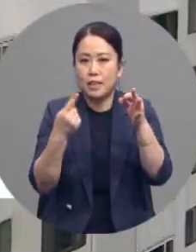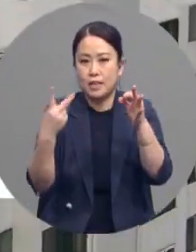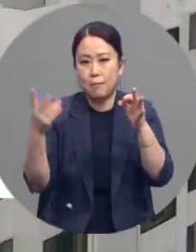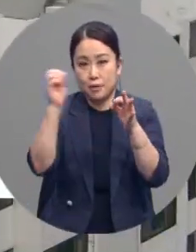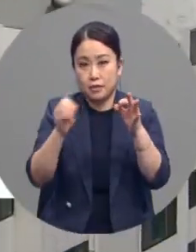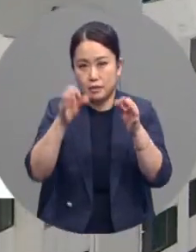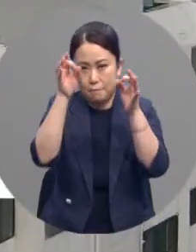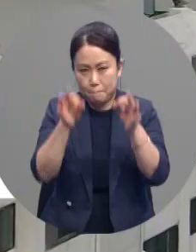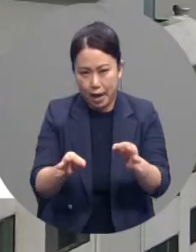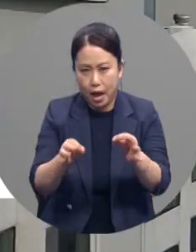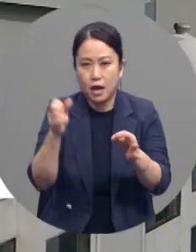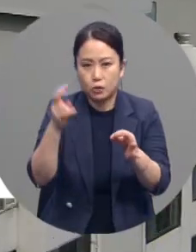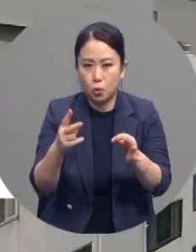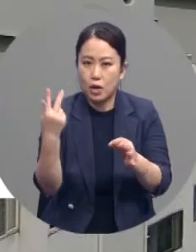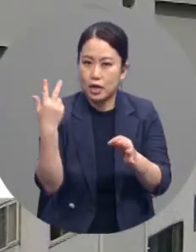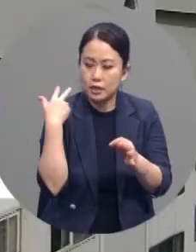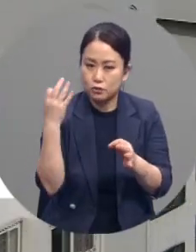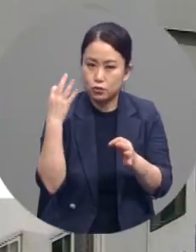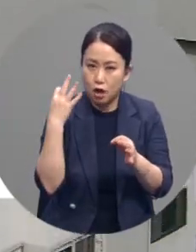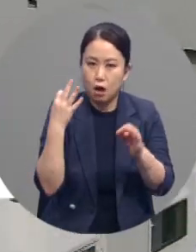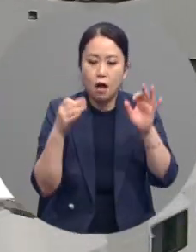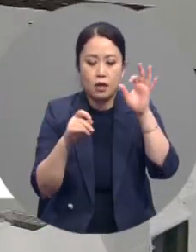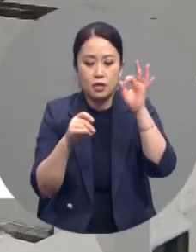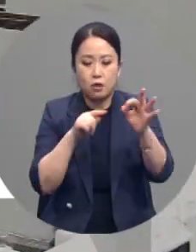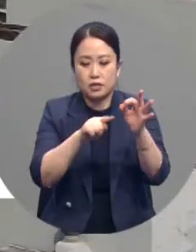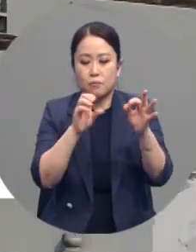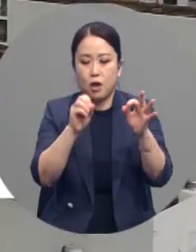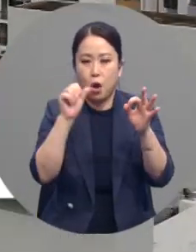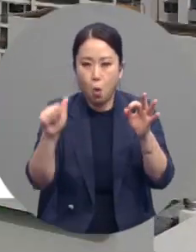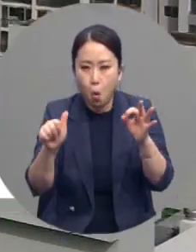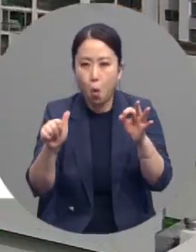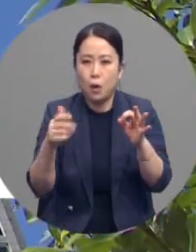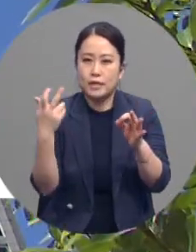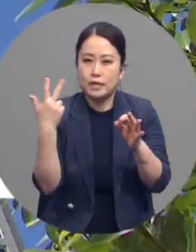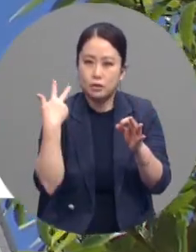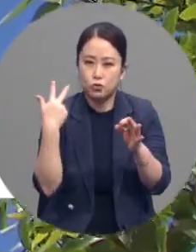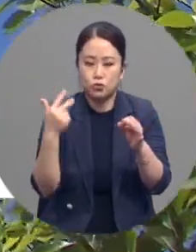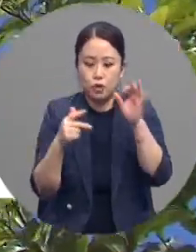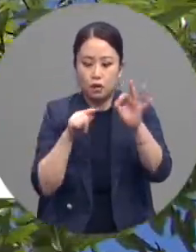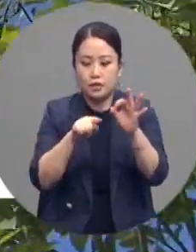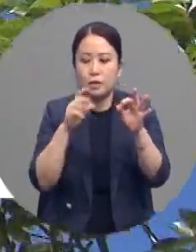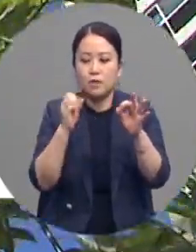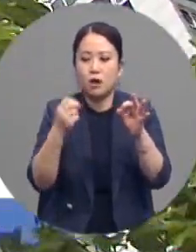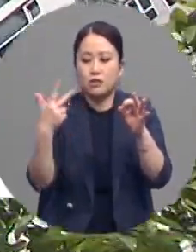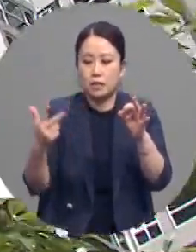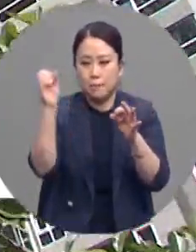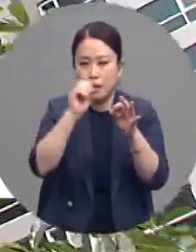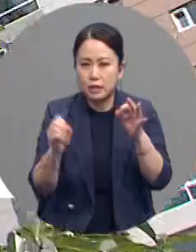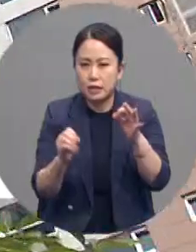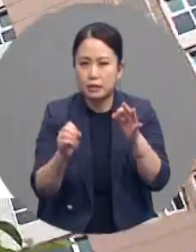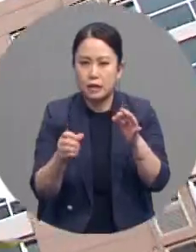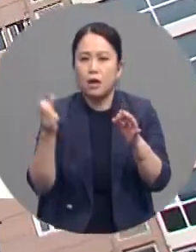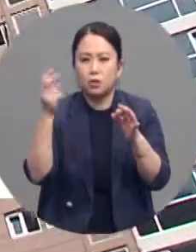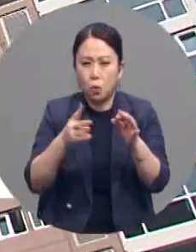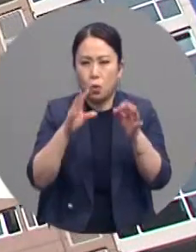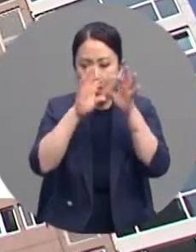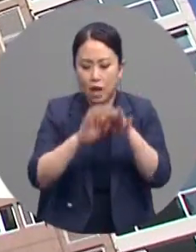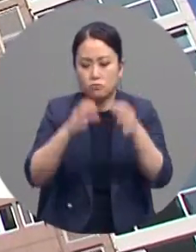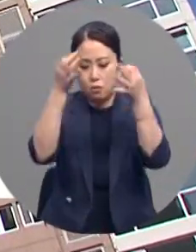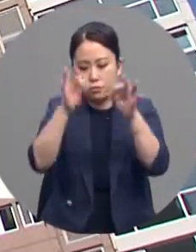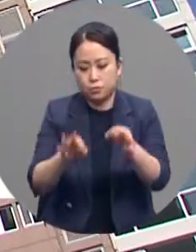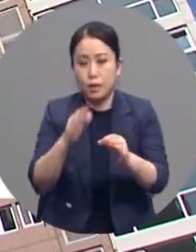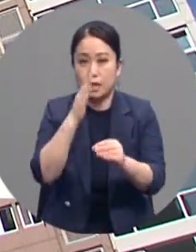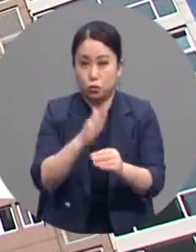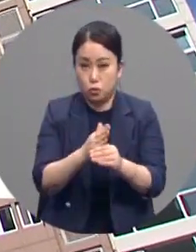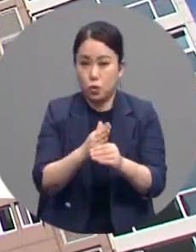0.0 호 지난주 0.07% 에요 점차 하라 보기 커지고 있습니다 전도 평균 아파트 매매가 도